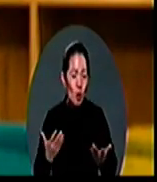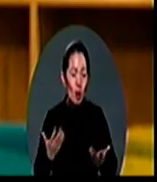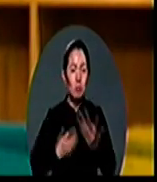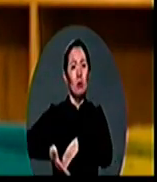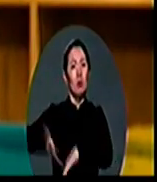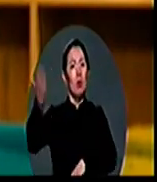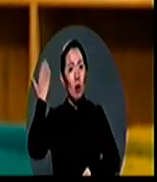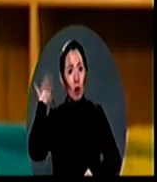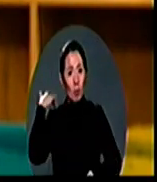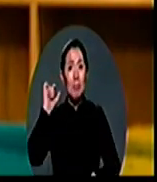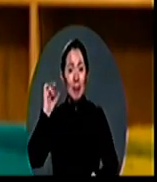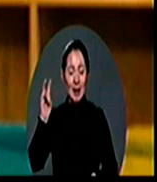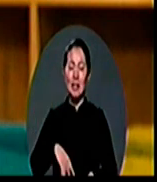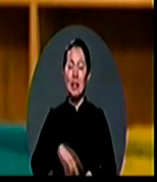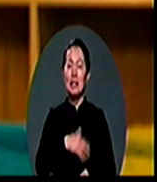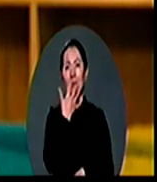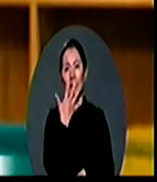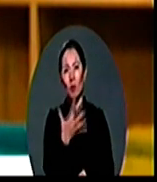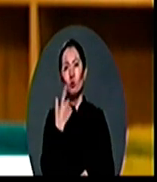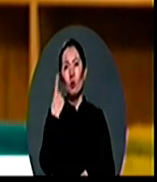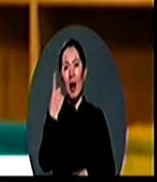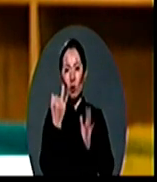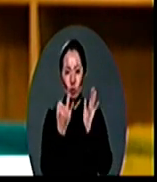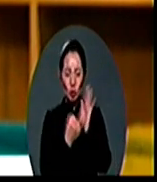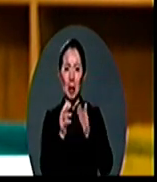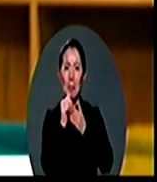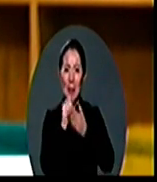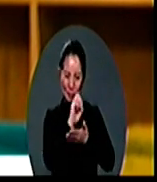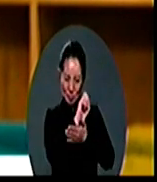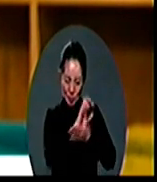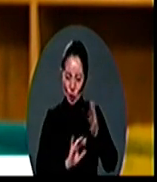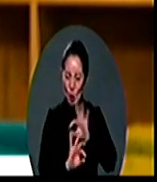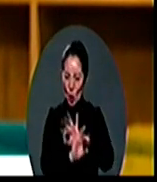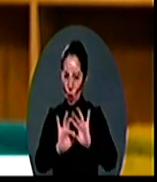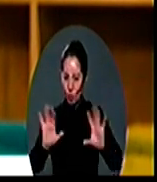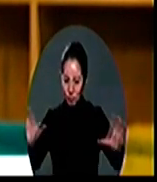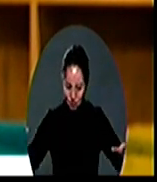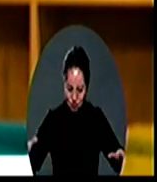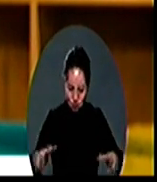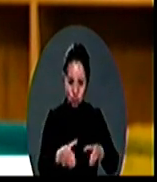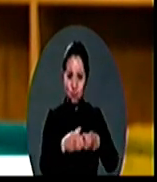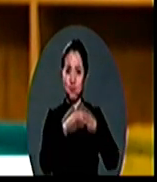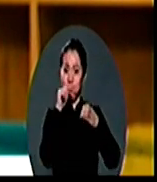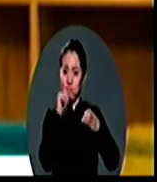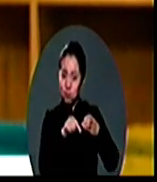өмнө байсан одоо 517 баримт бичгийн ерөнхий